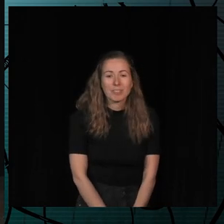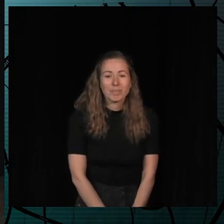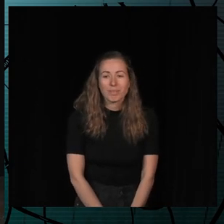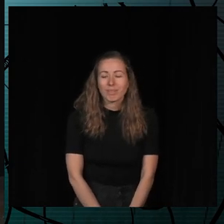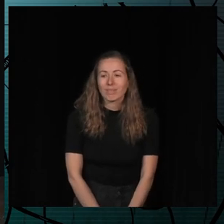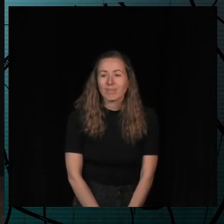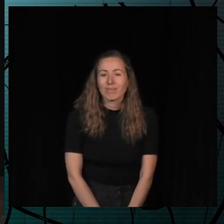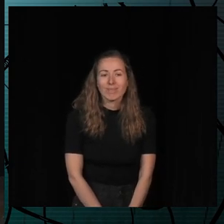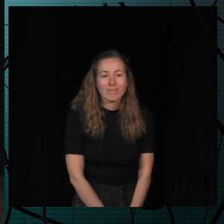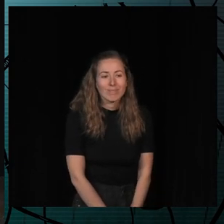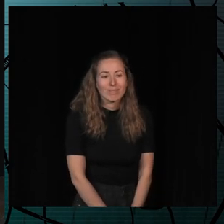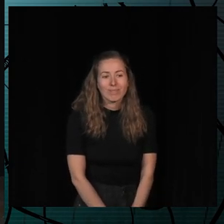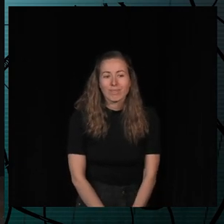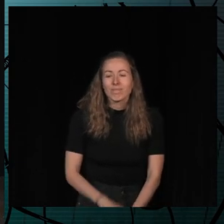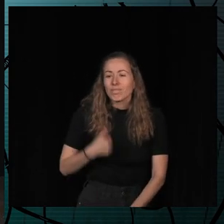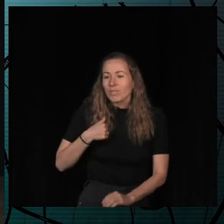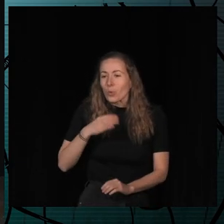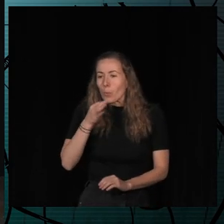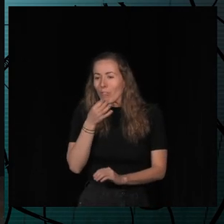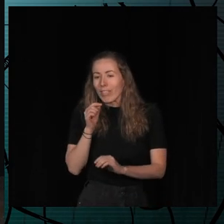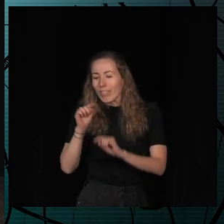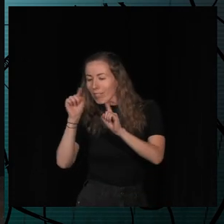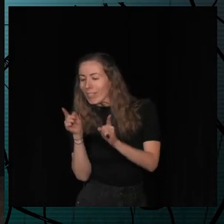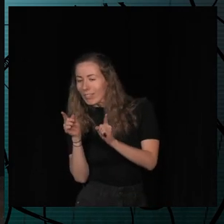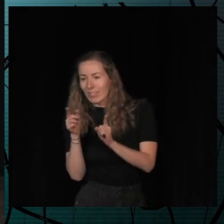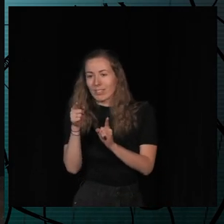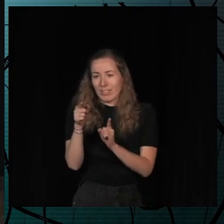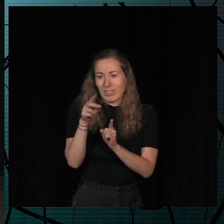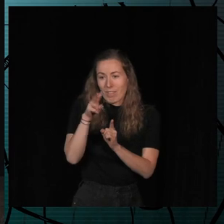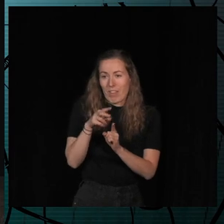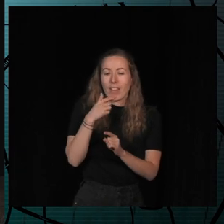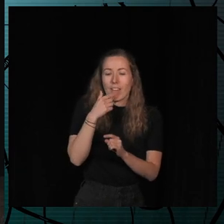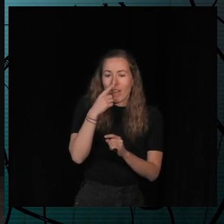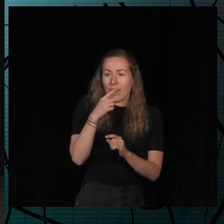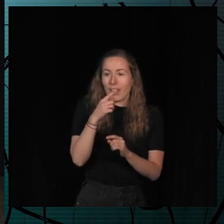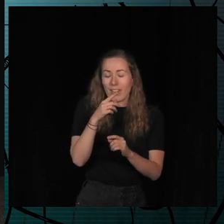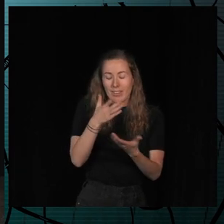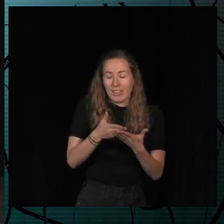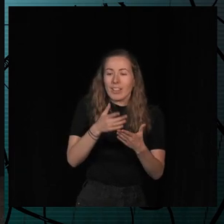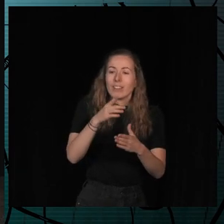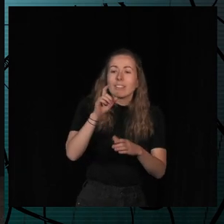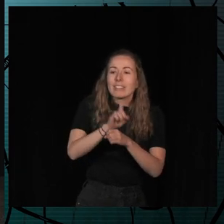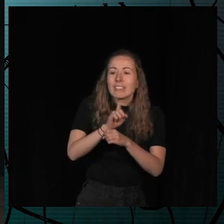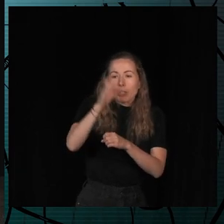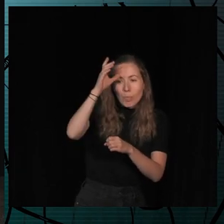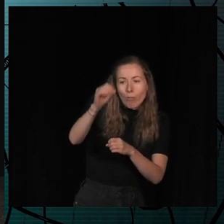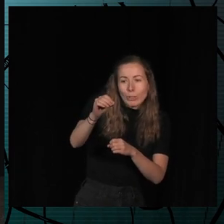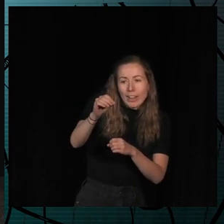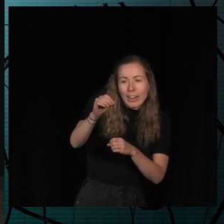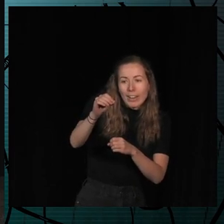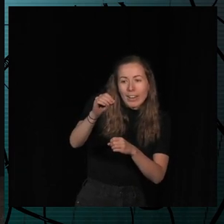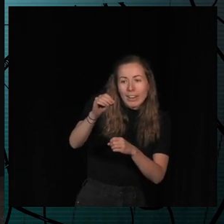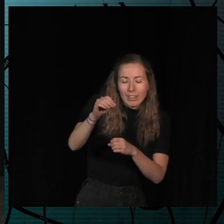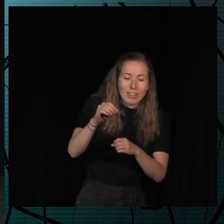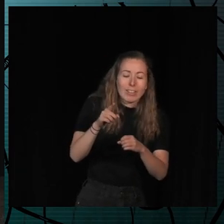juste un point en annexe ça a tué quasiment toute la critique professionnel des jeux vidéo parce que maintenant c'est les influenceurs et c'est des